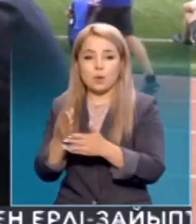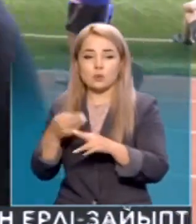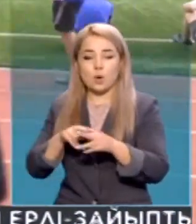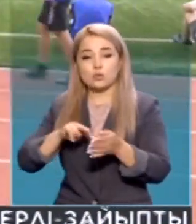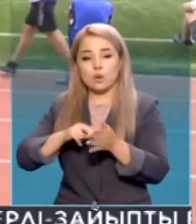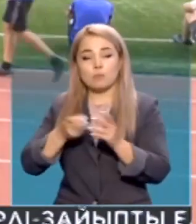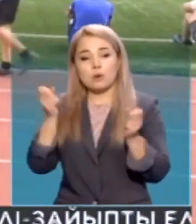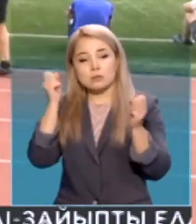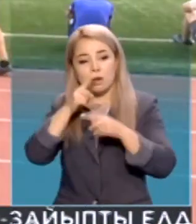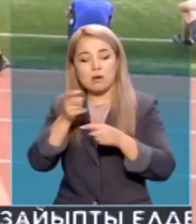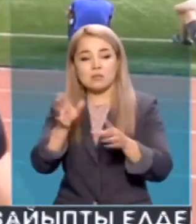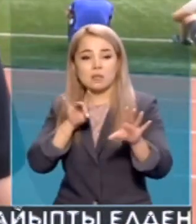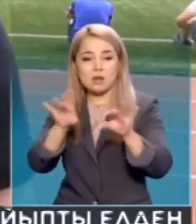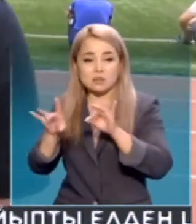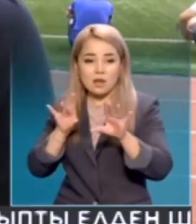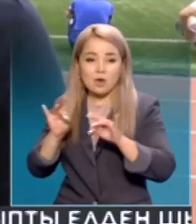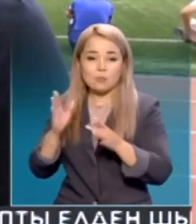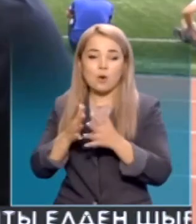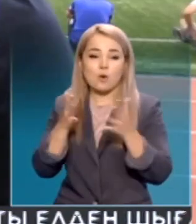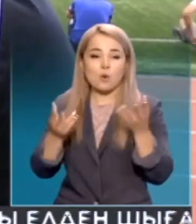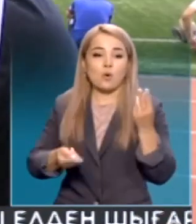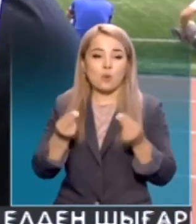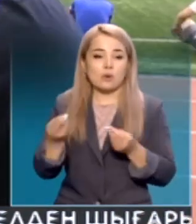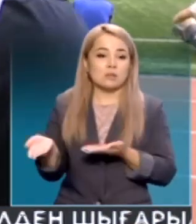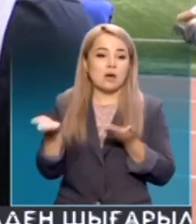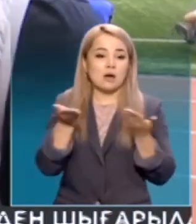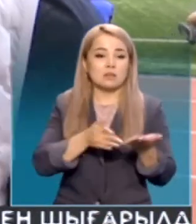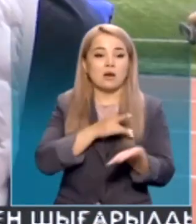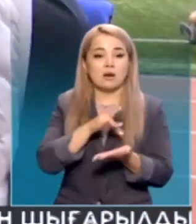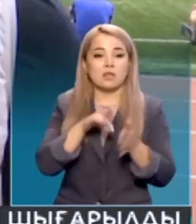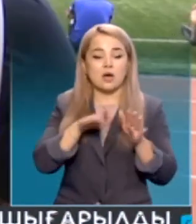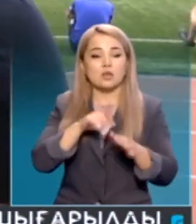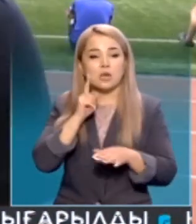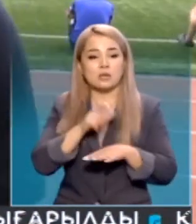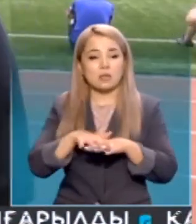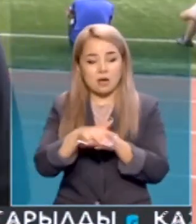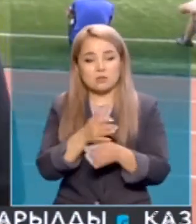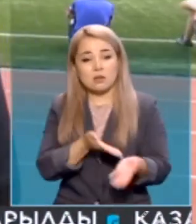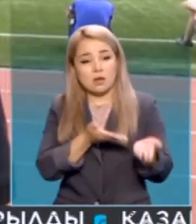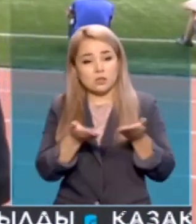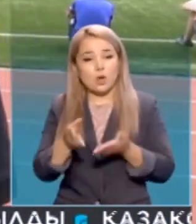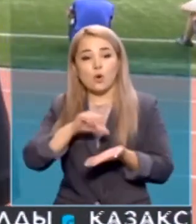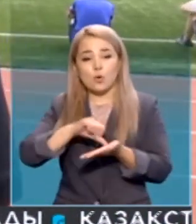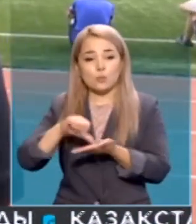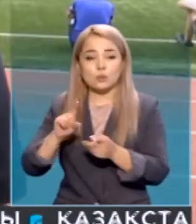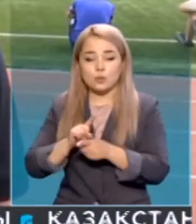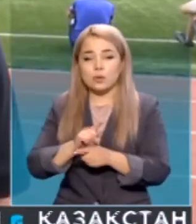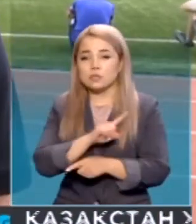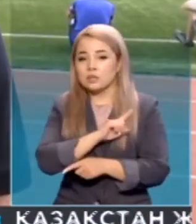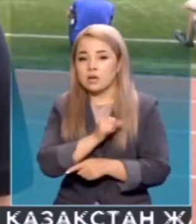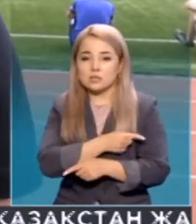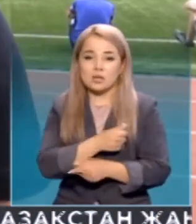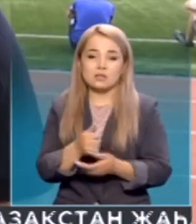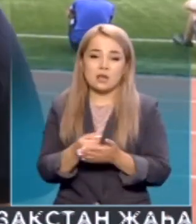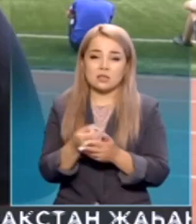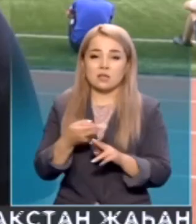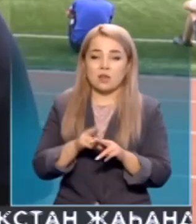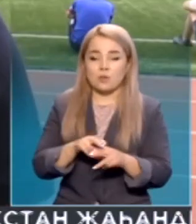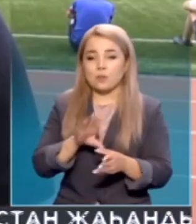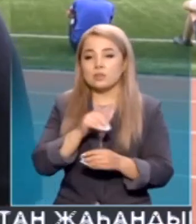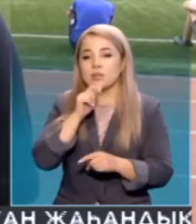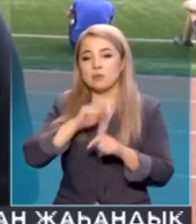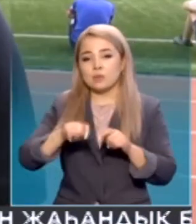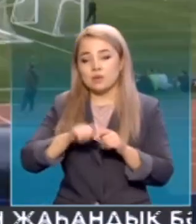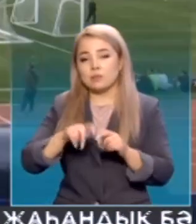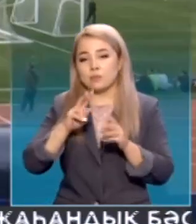соларды анықтап, баптап, үлкен ойындарға салу. Әрине, қалалық жерлердегі жастар да қатысады. Бүгін үміткерлердің қайрат жігерлерін сарп етіп, барынша